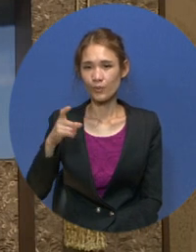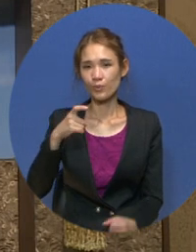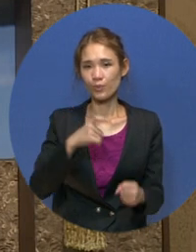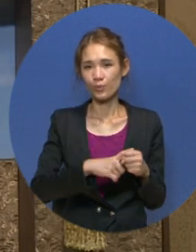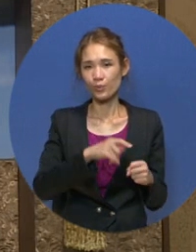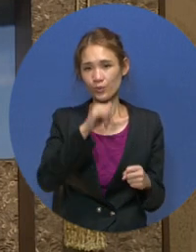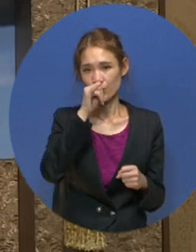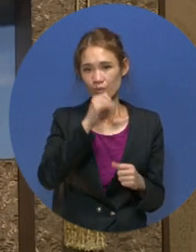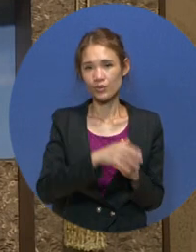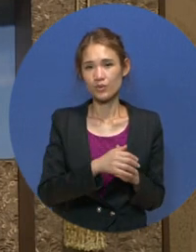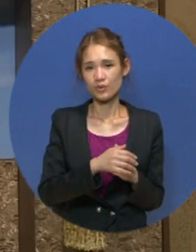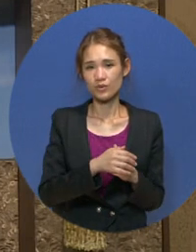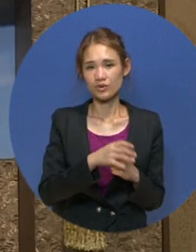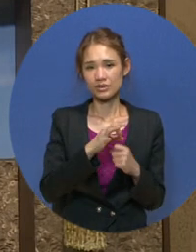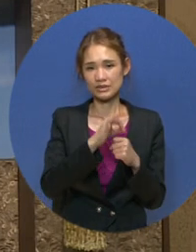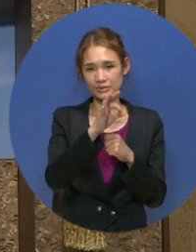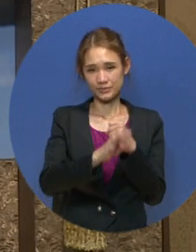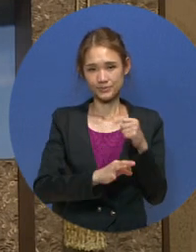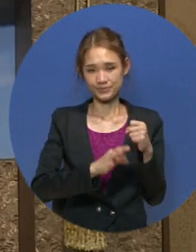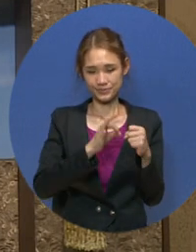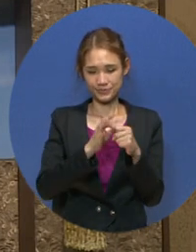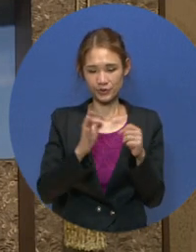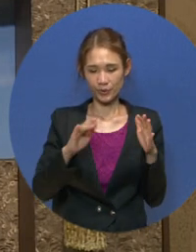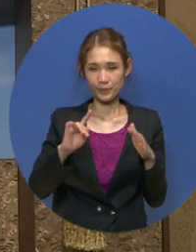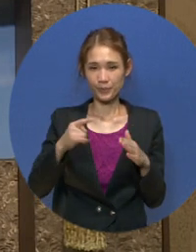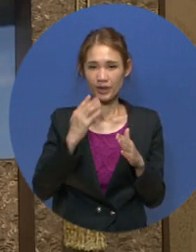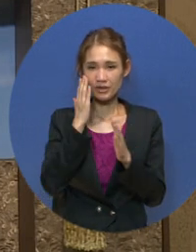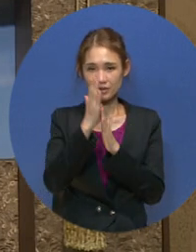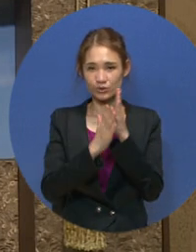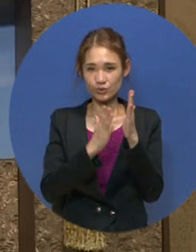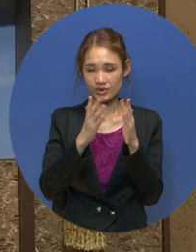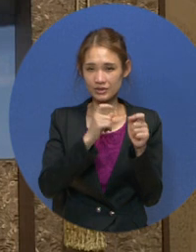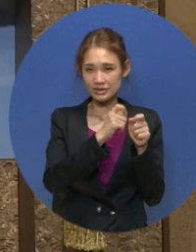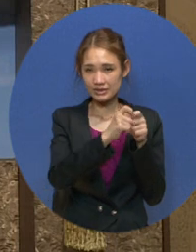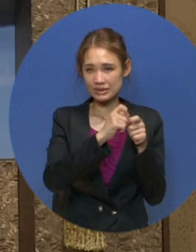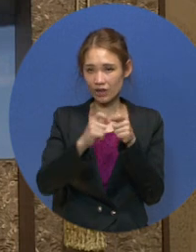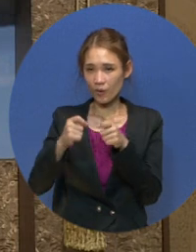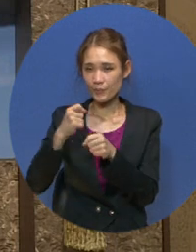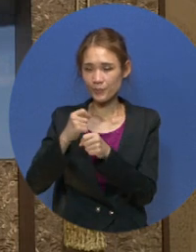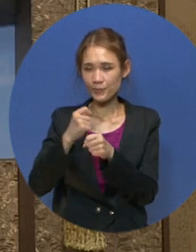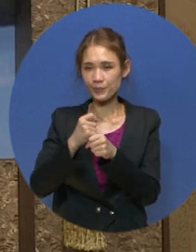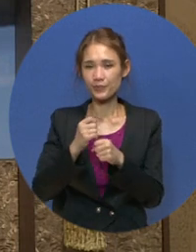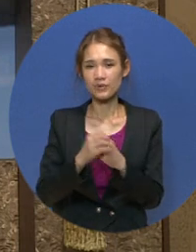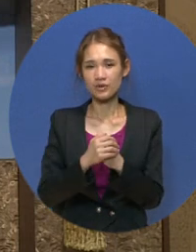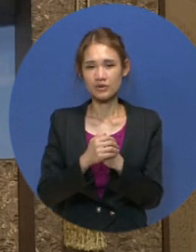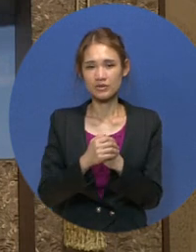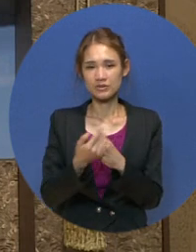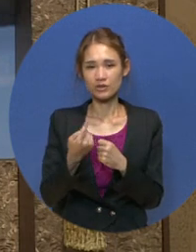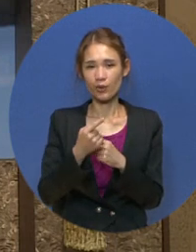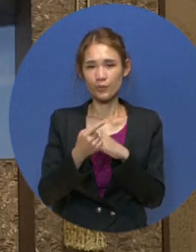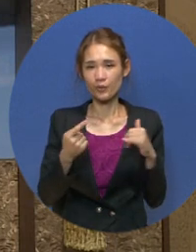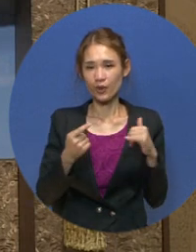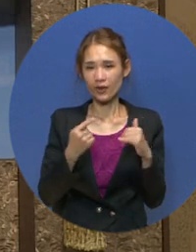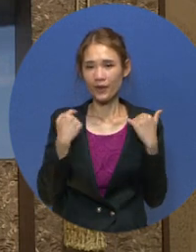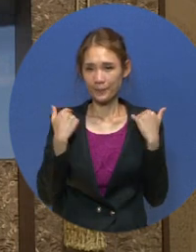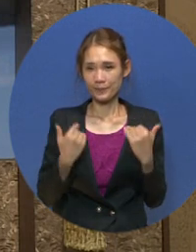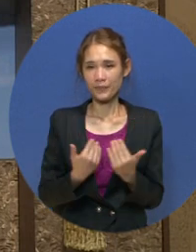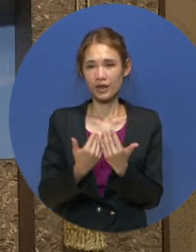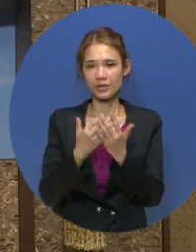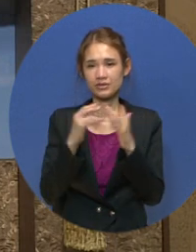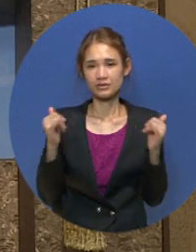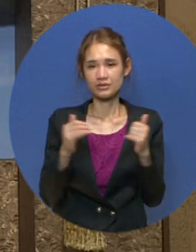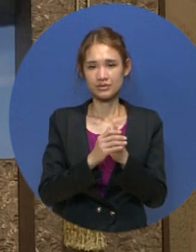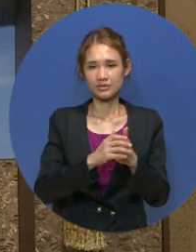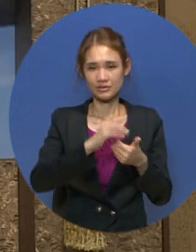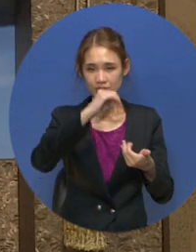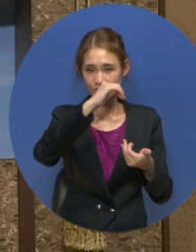101001000이라는 목표가 있습니다. 10년 안에 100개의 숲스토리 지점이 만들어지고 1000명의 발달장애인들이